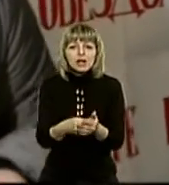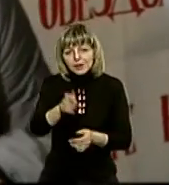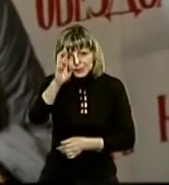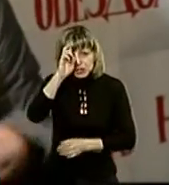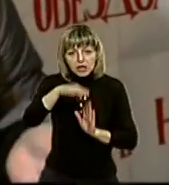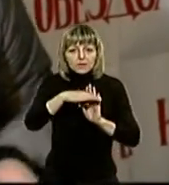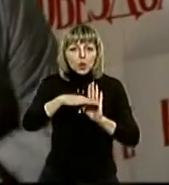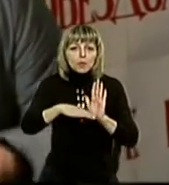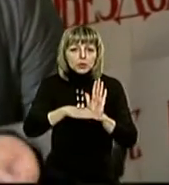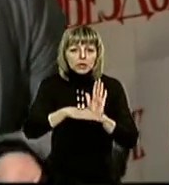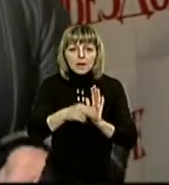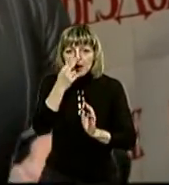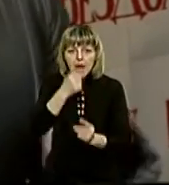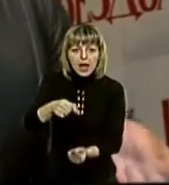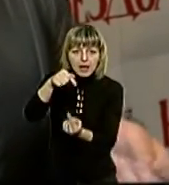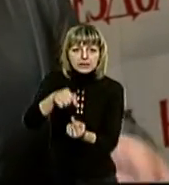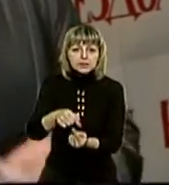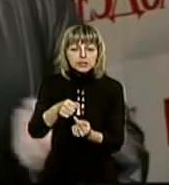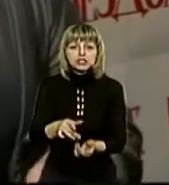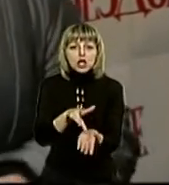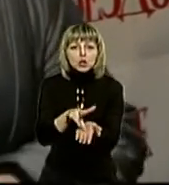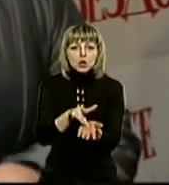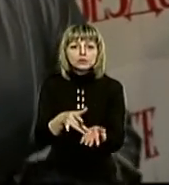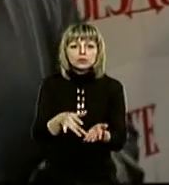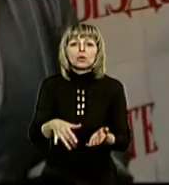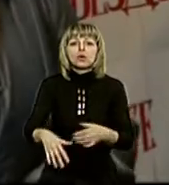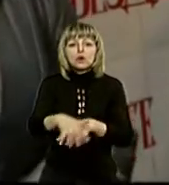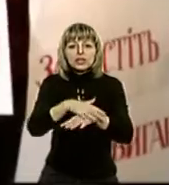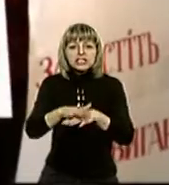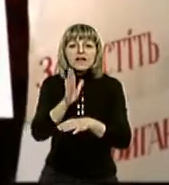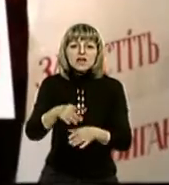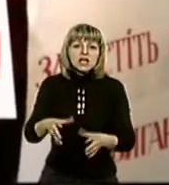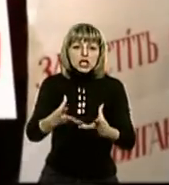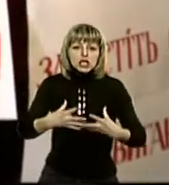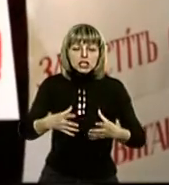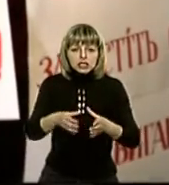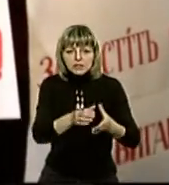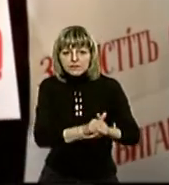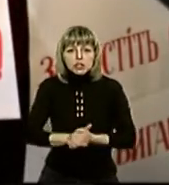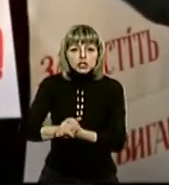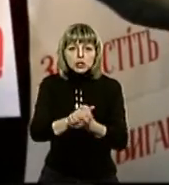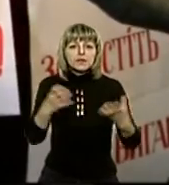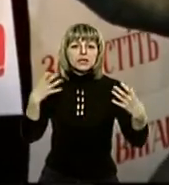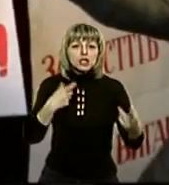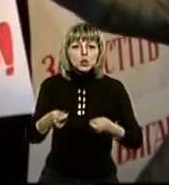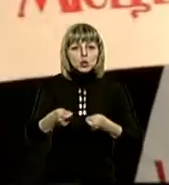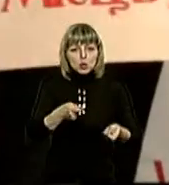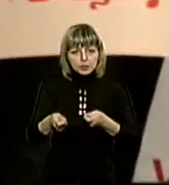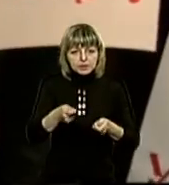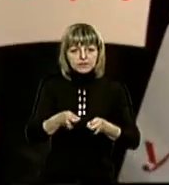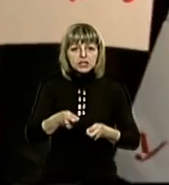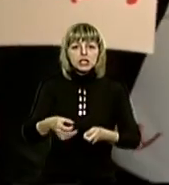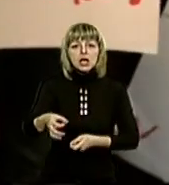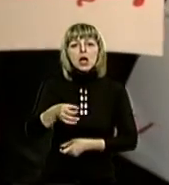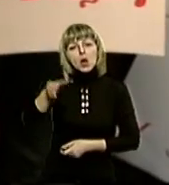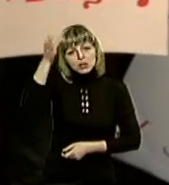державну програму адаптації ромського населення, ромських дітей в соціум. Начальниця обласного управління освіти та науки